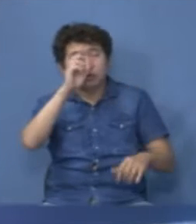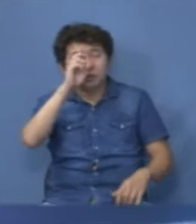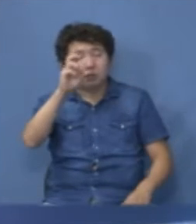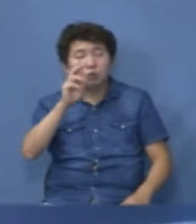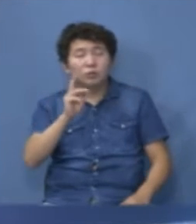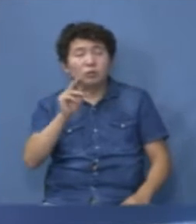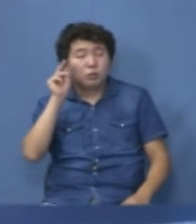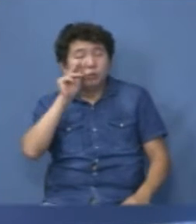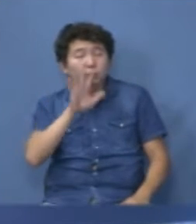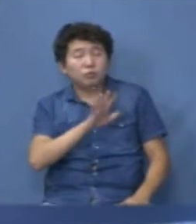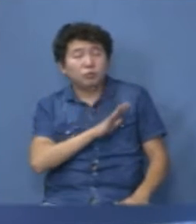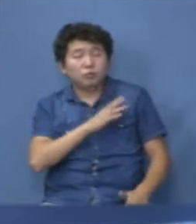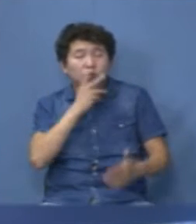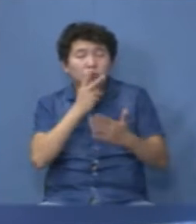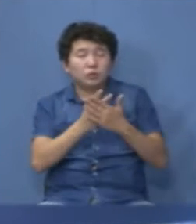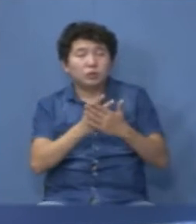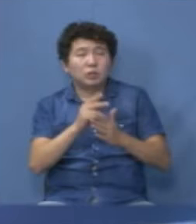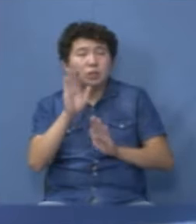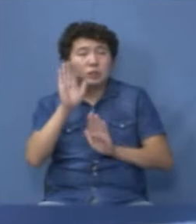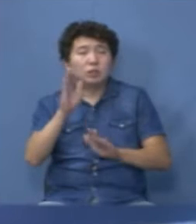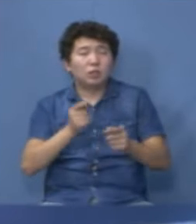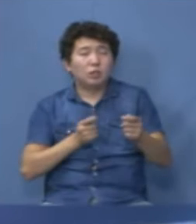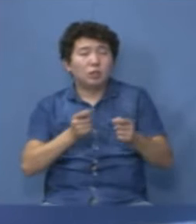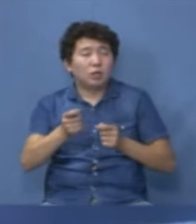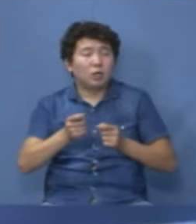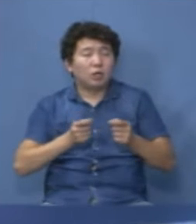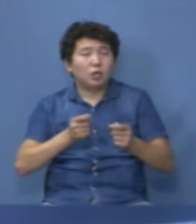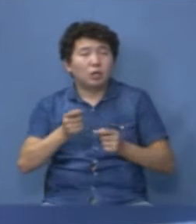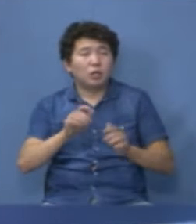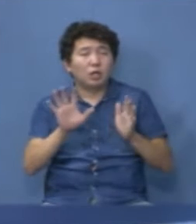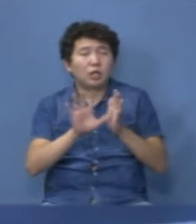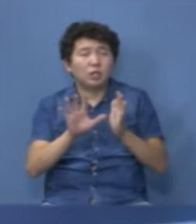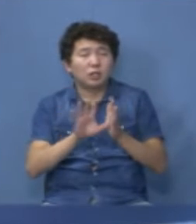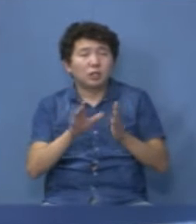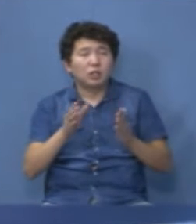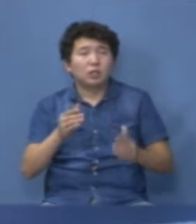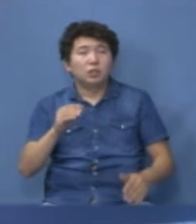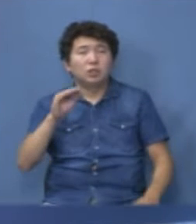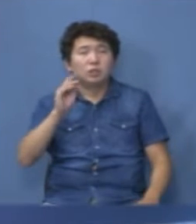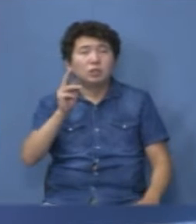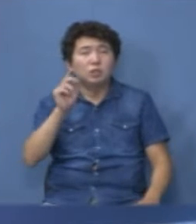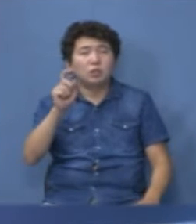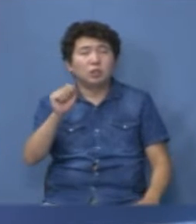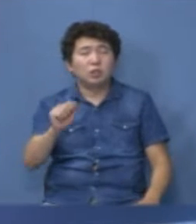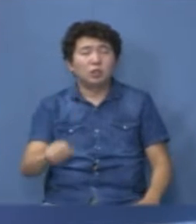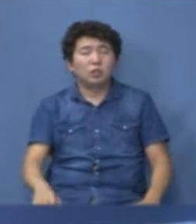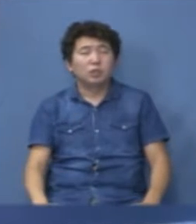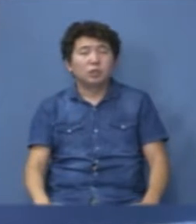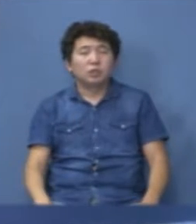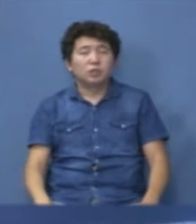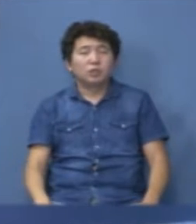обучение по программе «Бола Шаг». Один из них – заместитель руководителя областного управления энергетики и жилищно-коммунального хозяйства Нурлан Рамазанов.